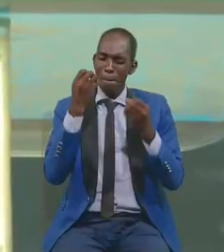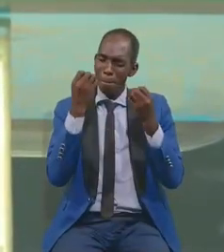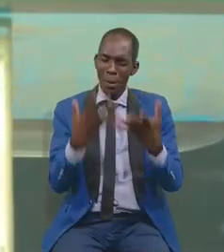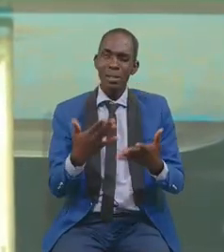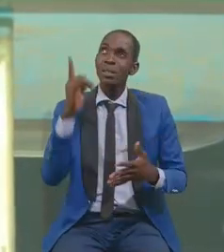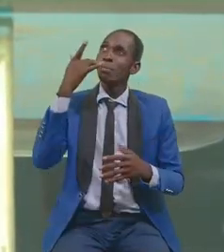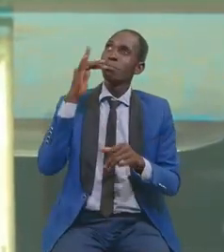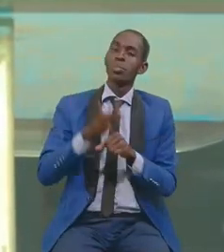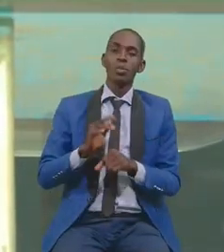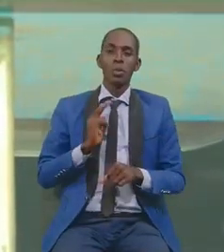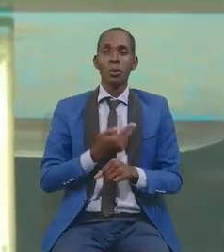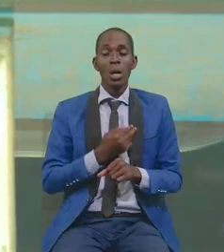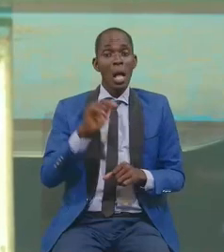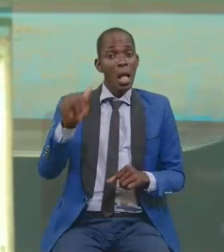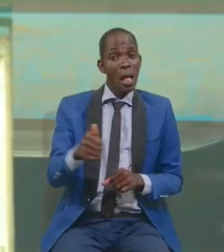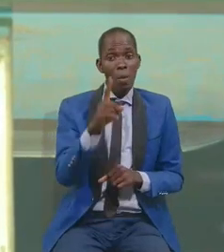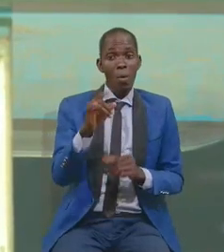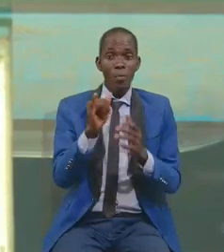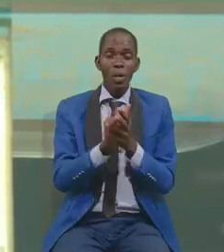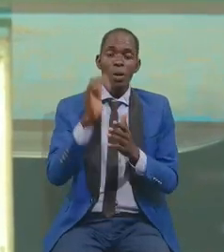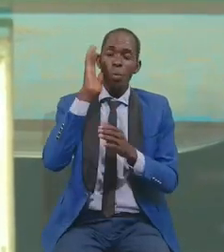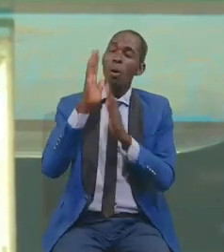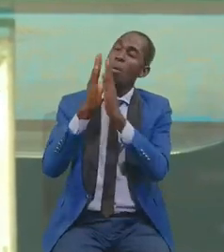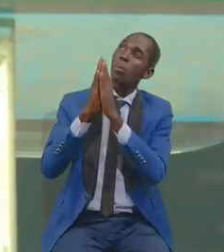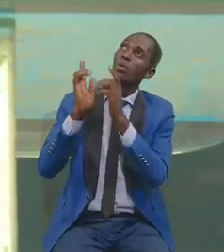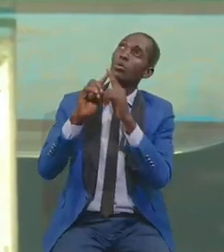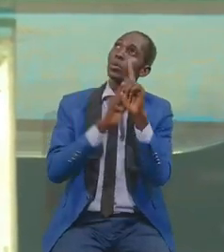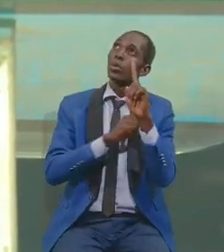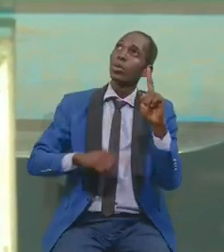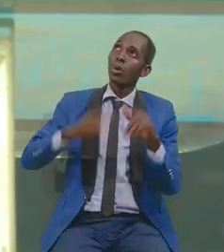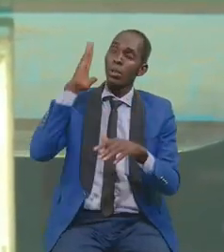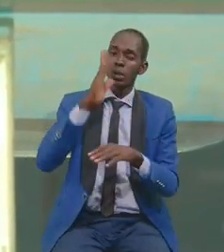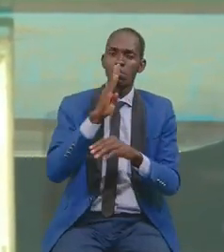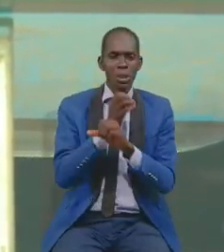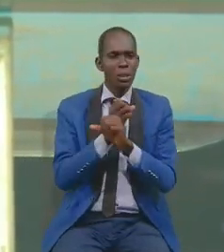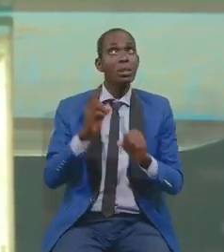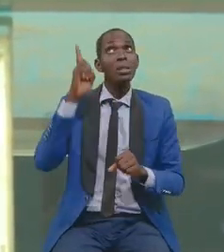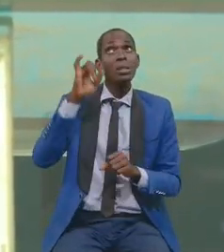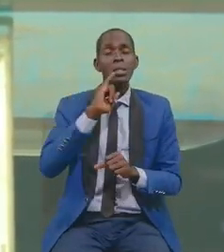promis. Quiconque invoquera le nom du Seigneur sera sauvé. Il est fidèle.